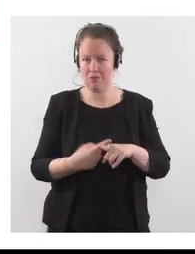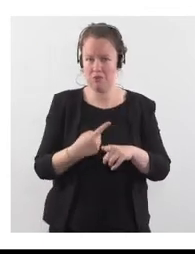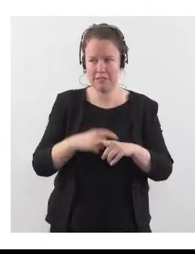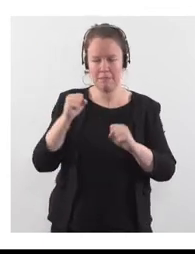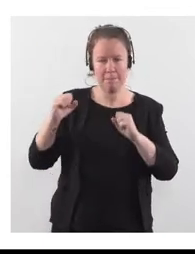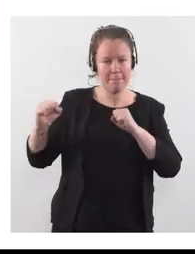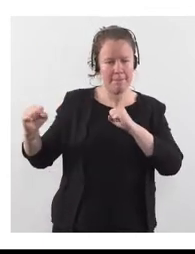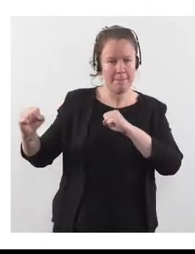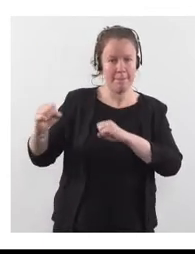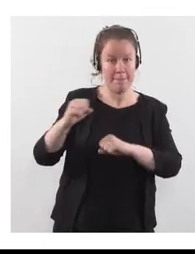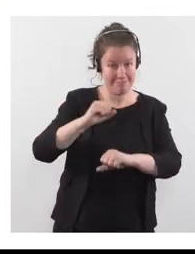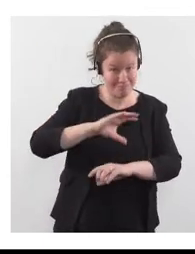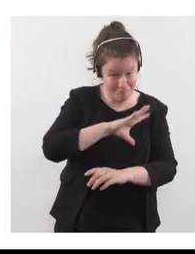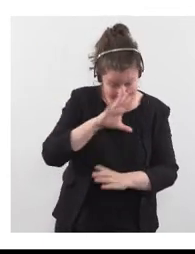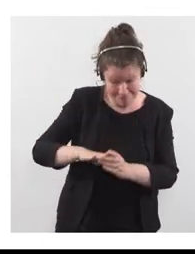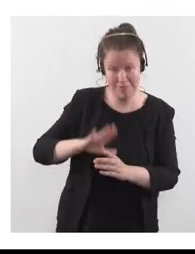un des avocats